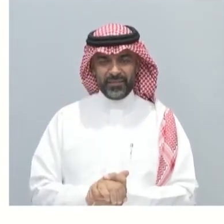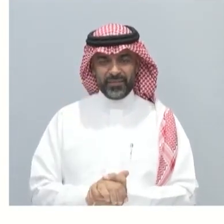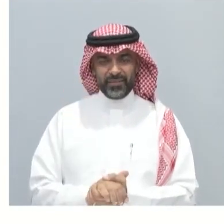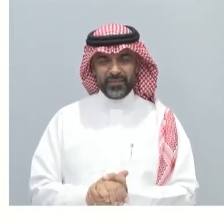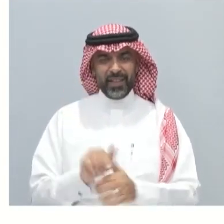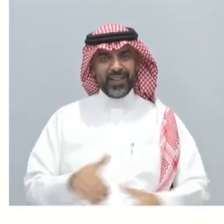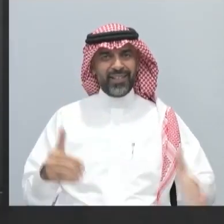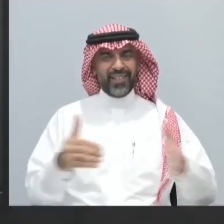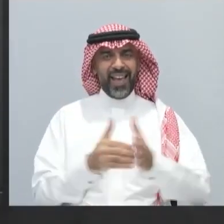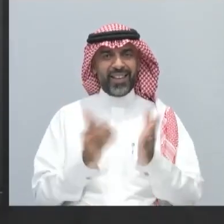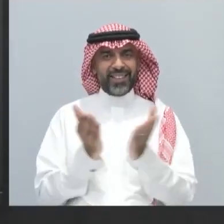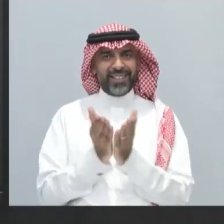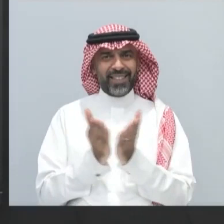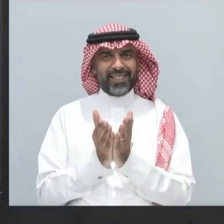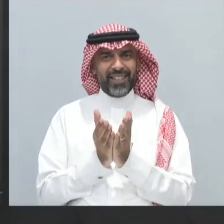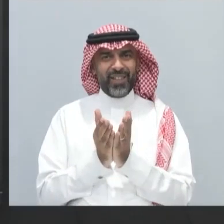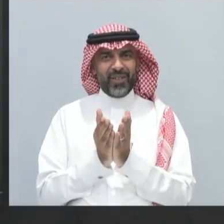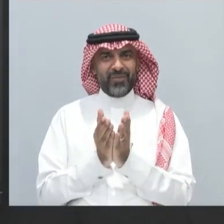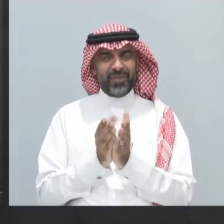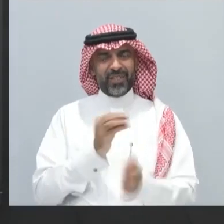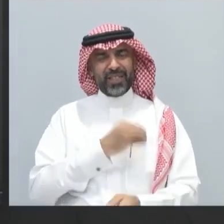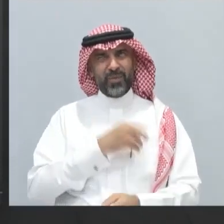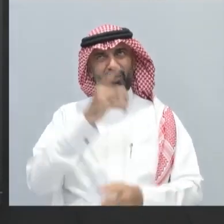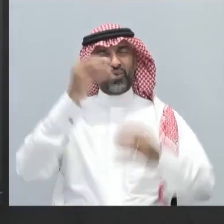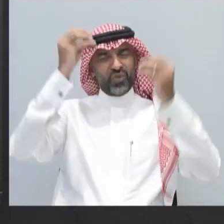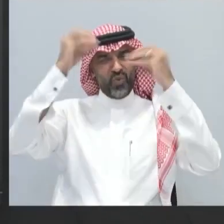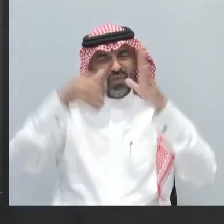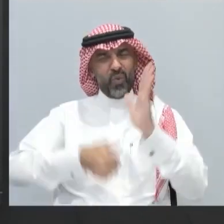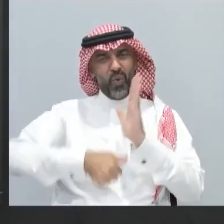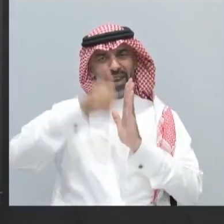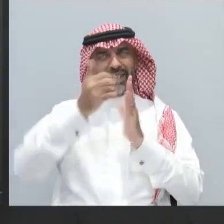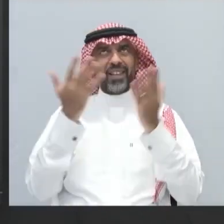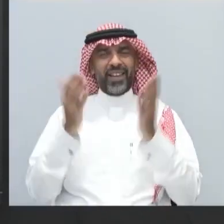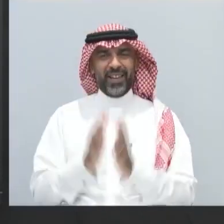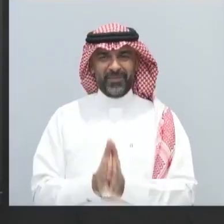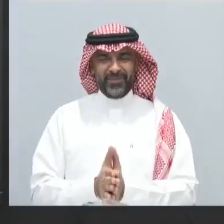والى هنا ننتهي من درسنا لهذا اليوم مع تمنياتي لكم بالتوفيق والنجاح